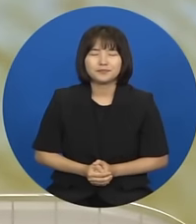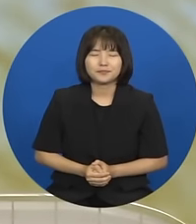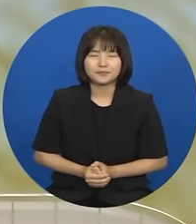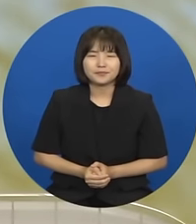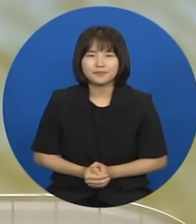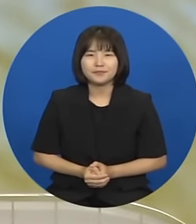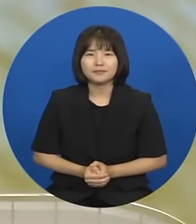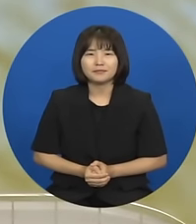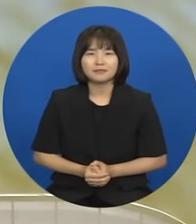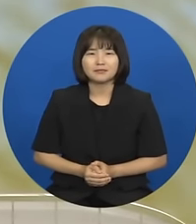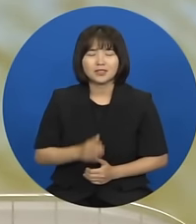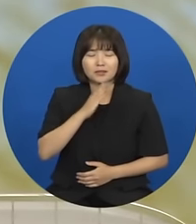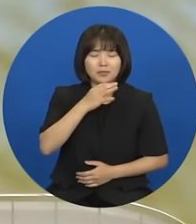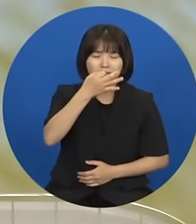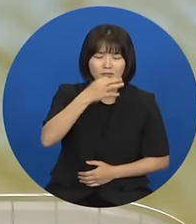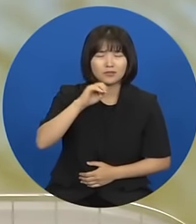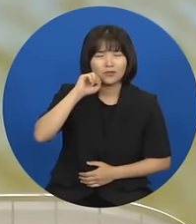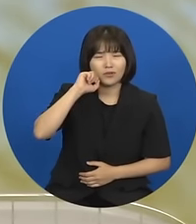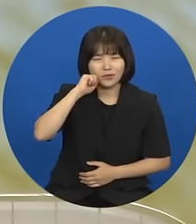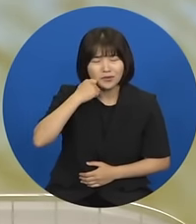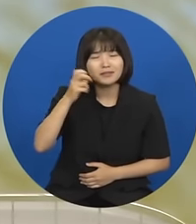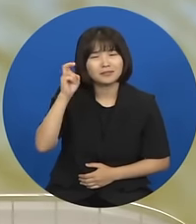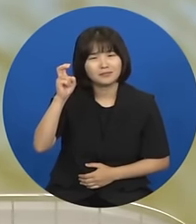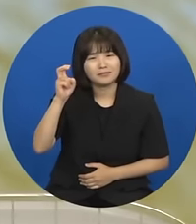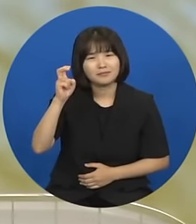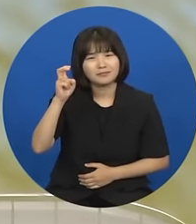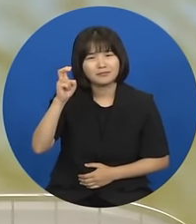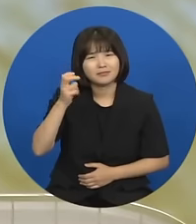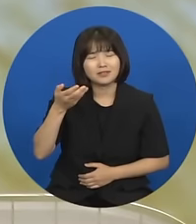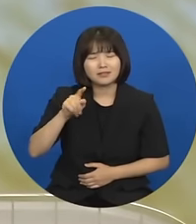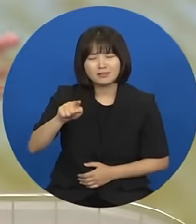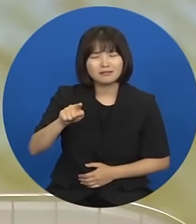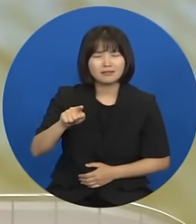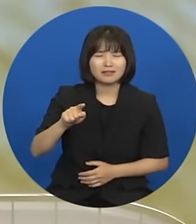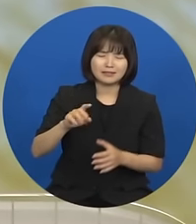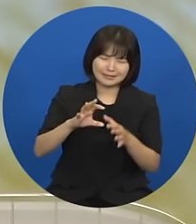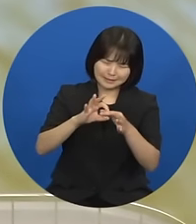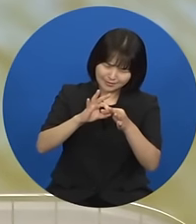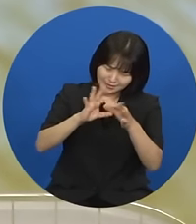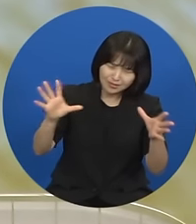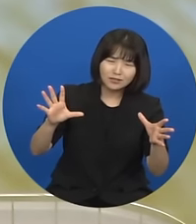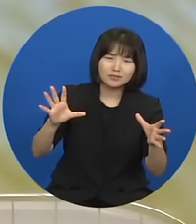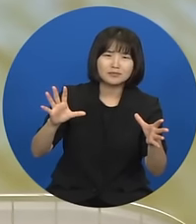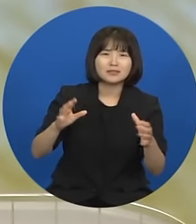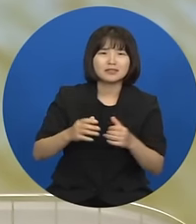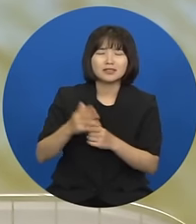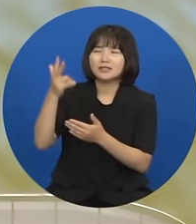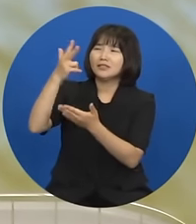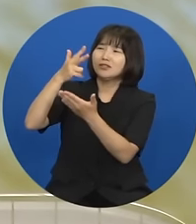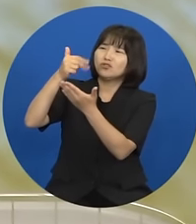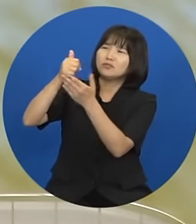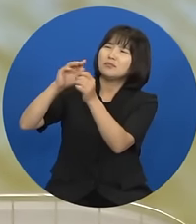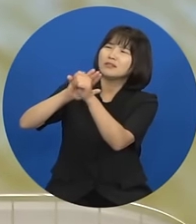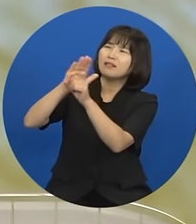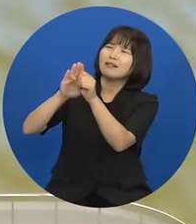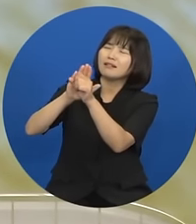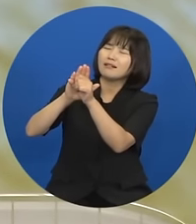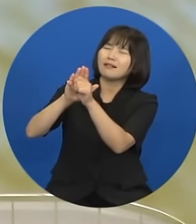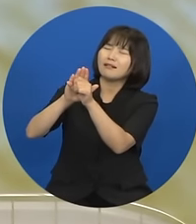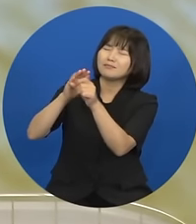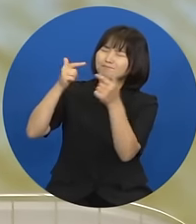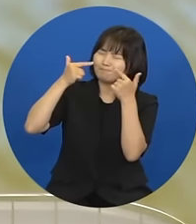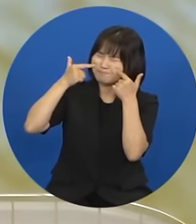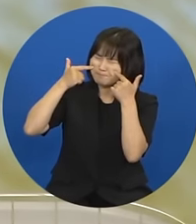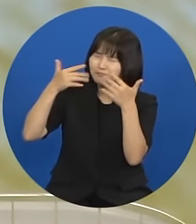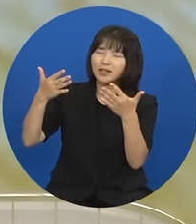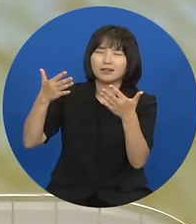얼마나 힘들고 어려웠을까요? 그런데 그것과 비교할 수 없는 주님의 사랑이 너무나